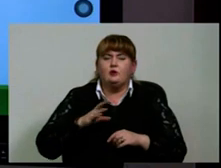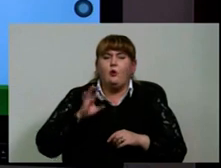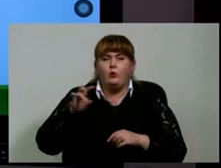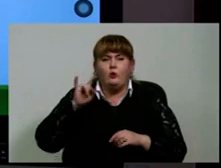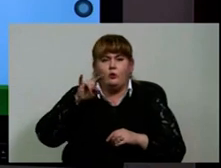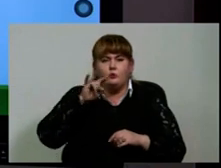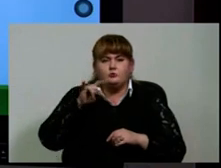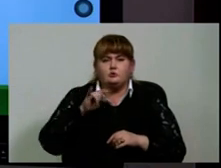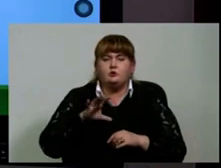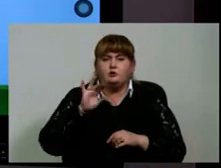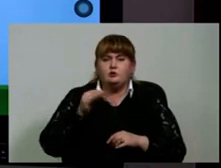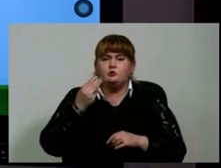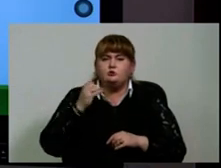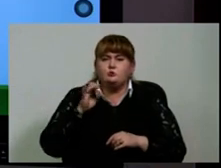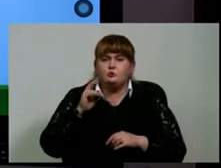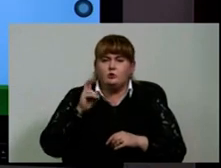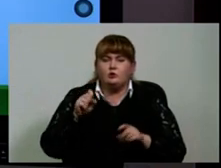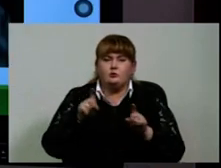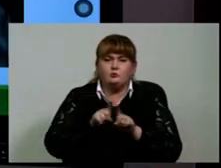и, очевидно, Шурка в будущем.